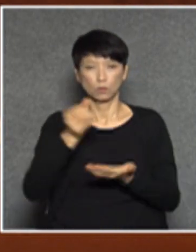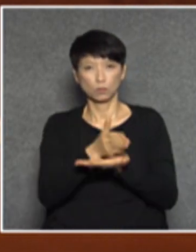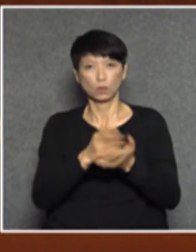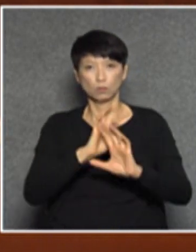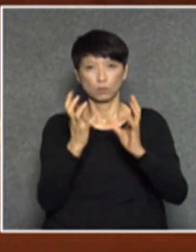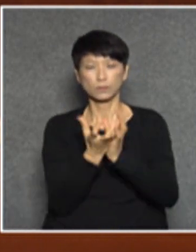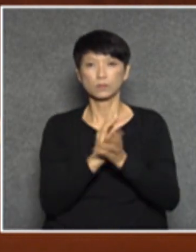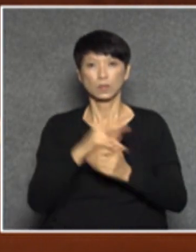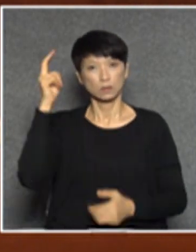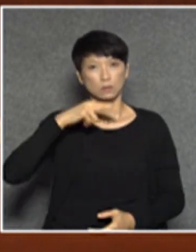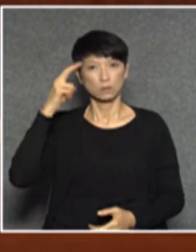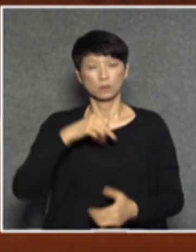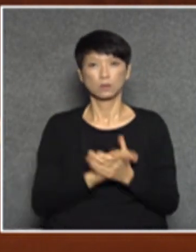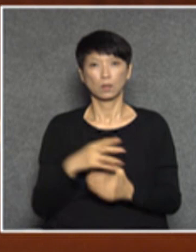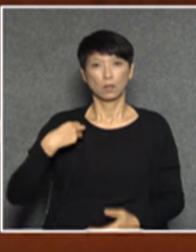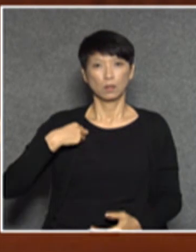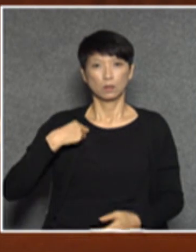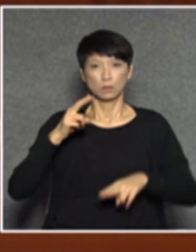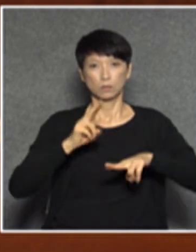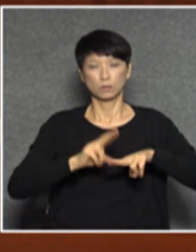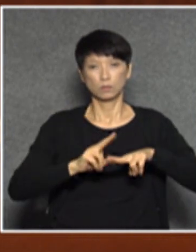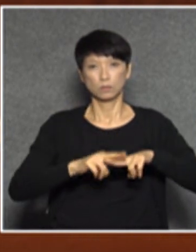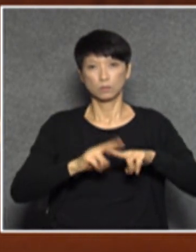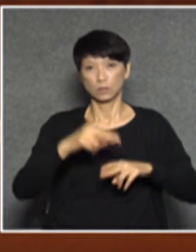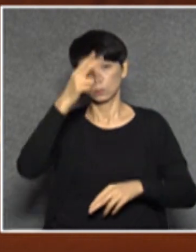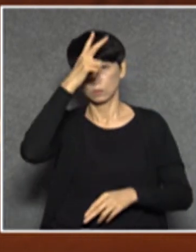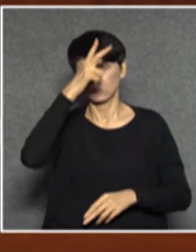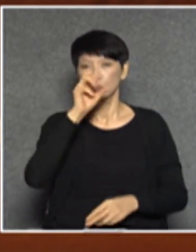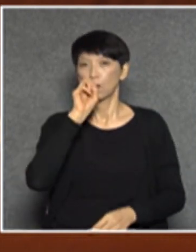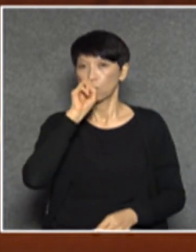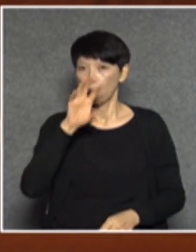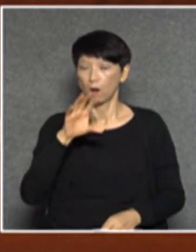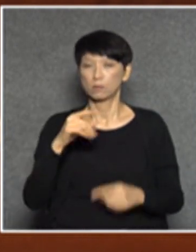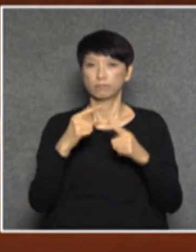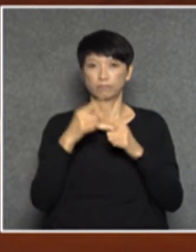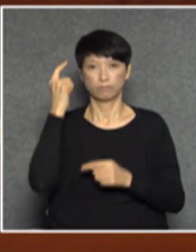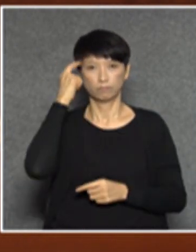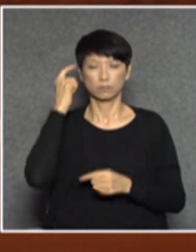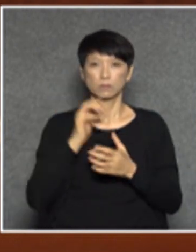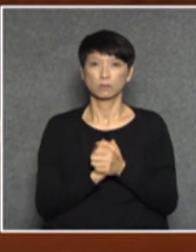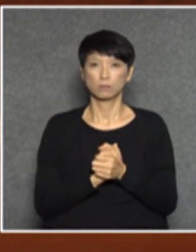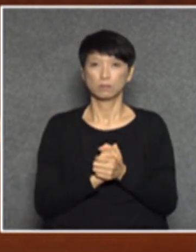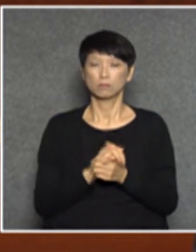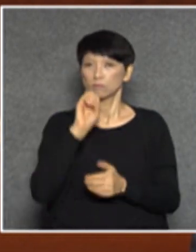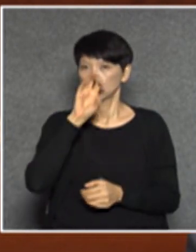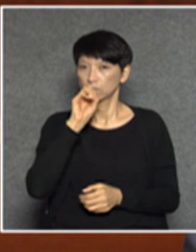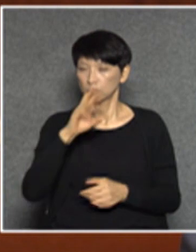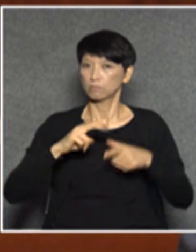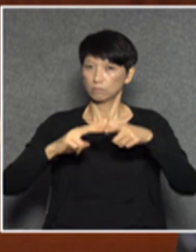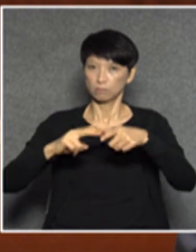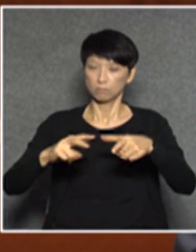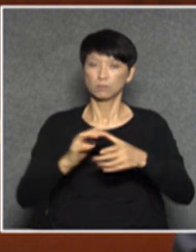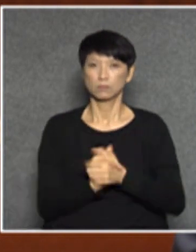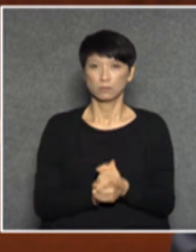在中央的層面向中央領導人不斷加強這個訊息。我看我們